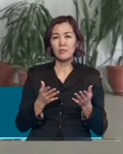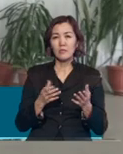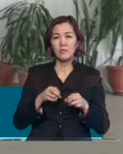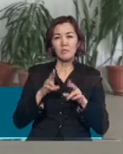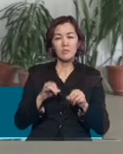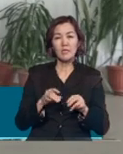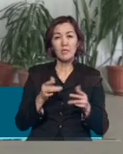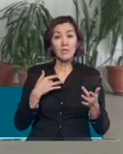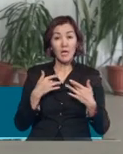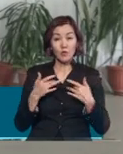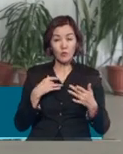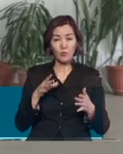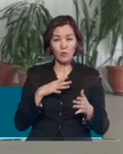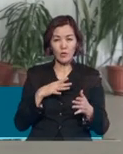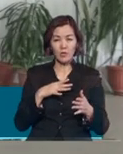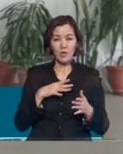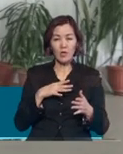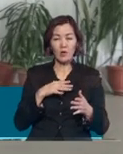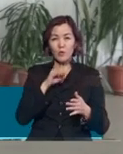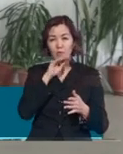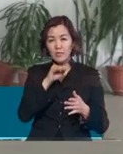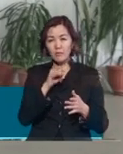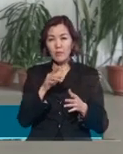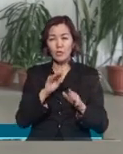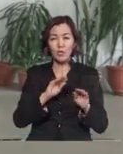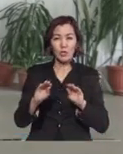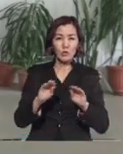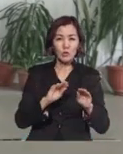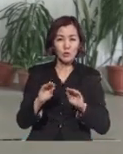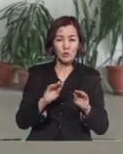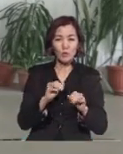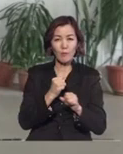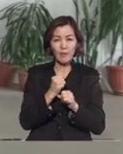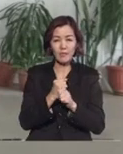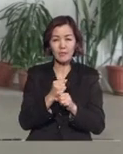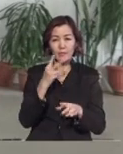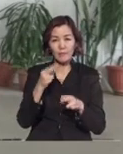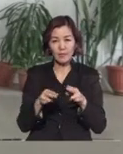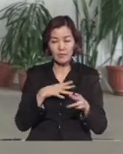тұра. Ол кәсіби режиссер мамандықты алды. Бітірді соны. Сосын